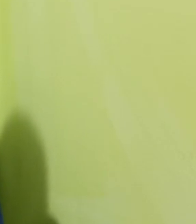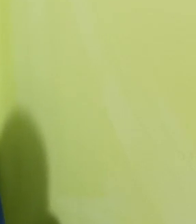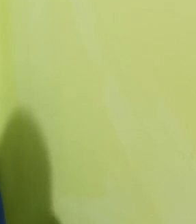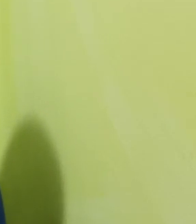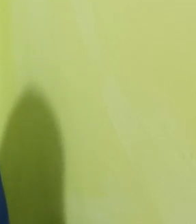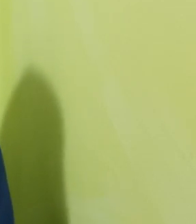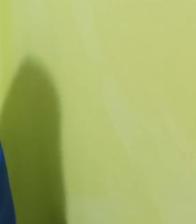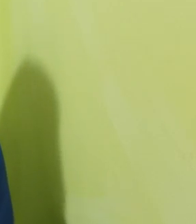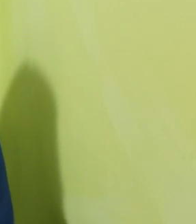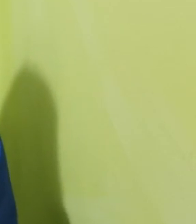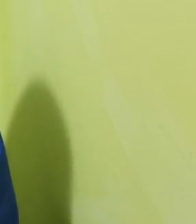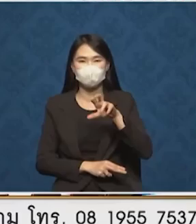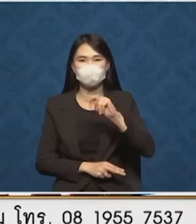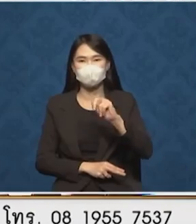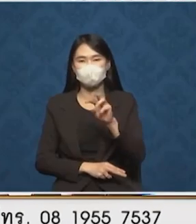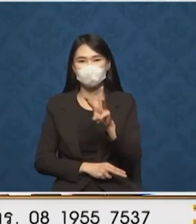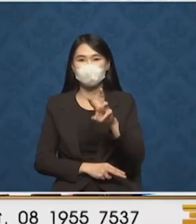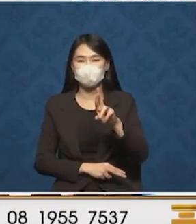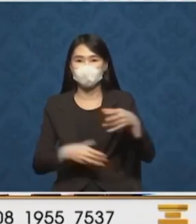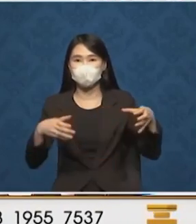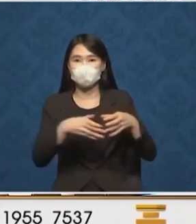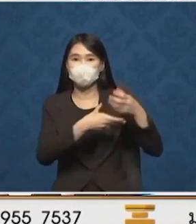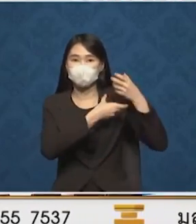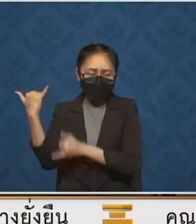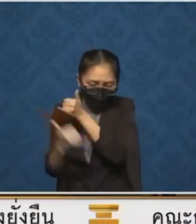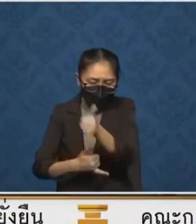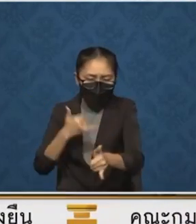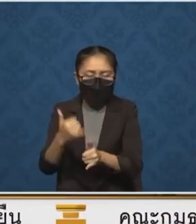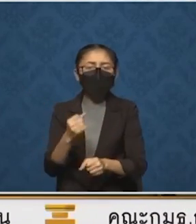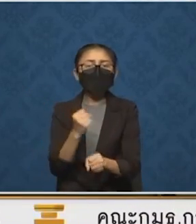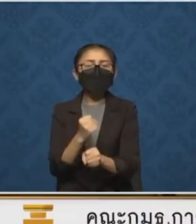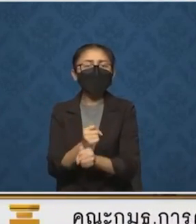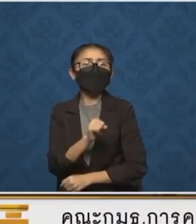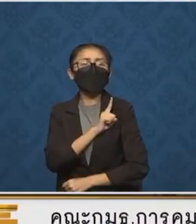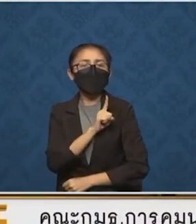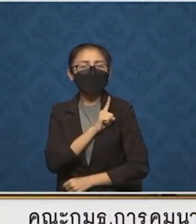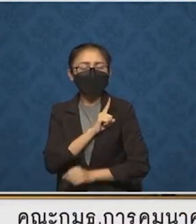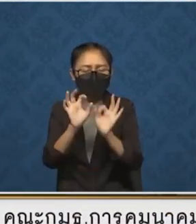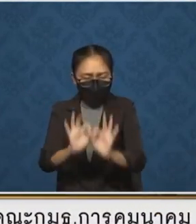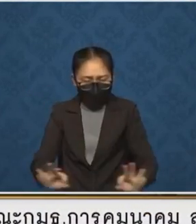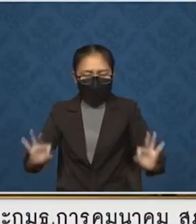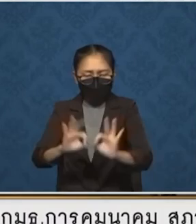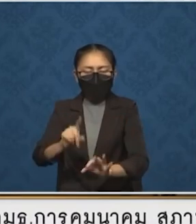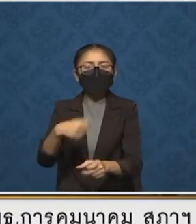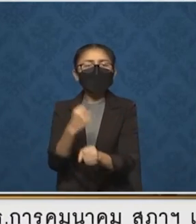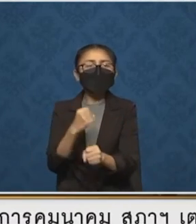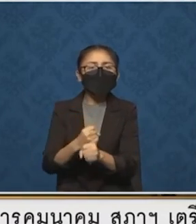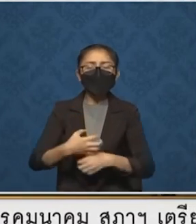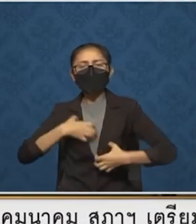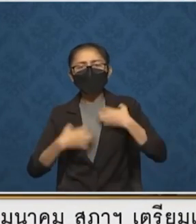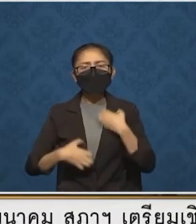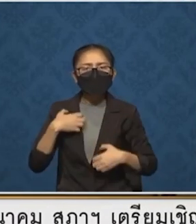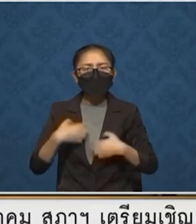านก็ดูแนวโน้มแล้วว่าอยากจะยื่นหลังจากที่เสร็จเรื่องกฎหมายลูกเลือกตั้งก่อนเพราะว่าพรรคฝ่ายค้านมองว่าถ้